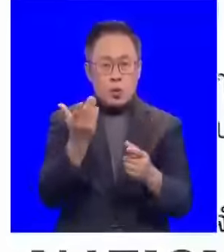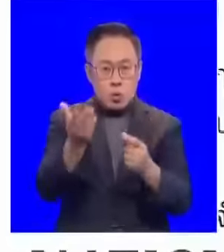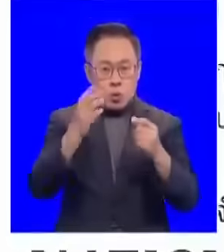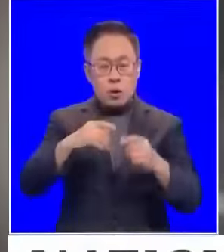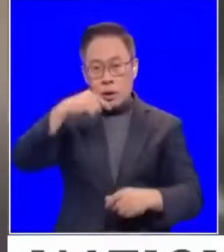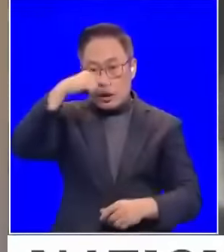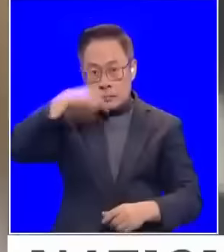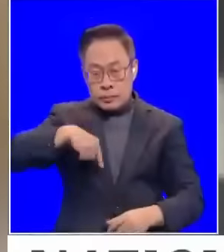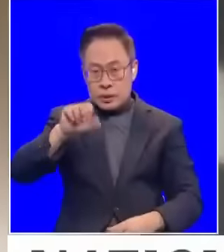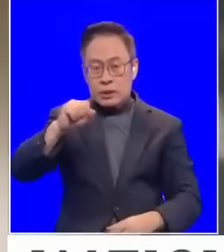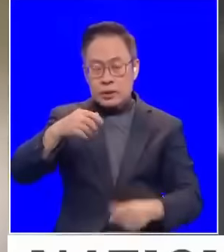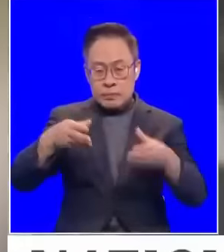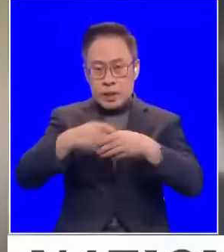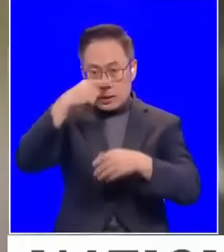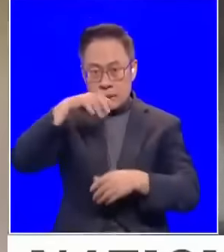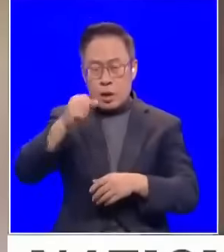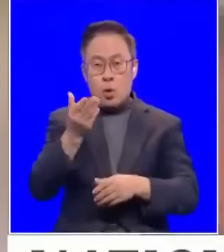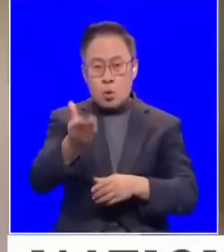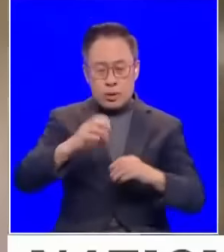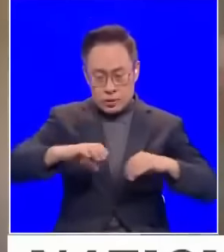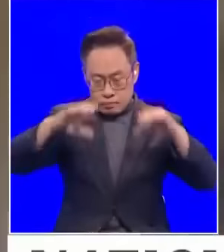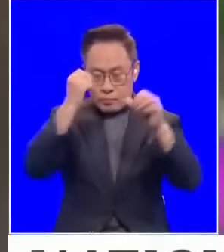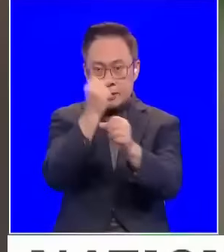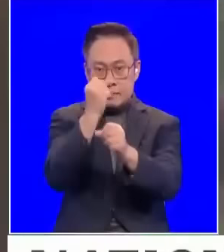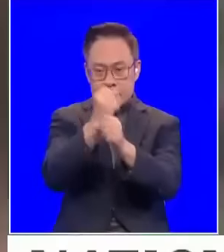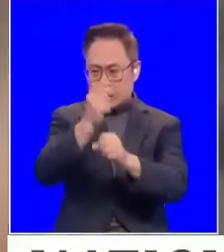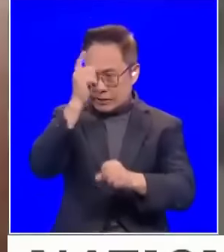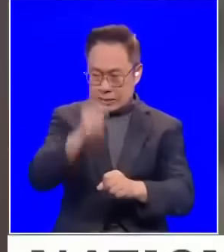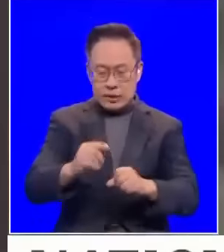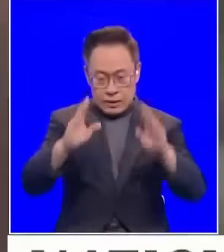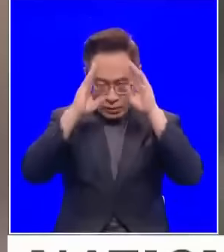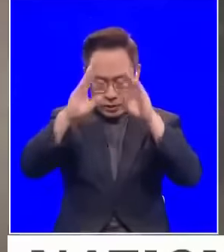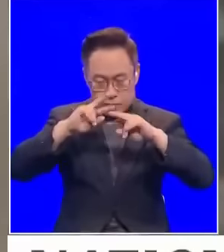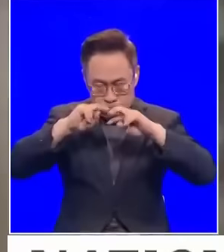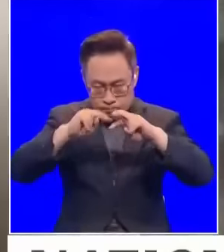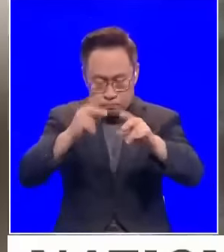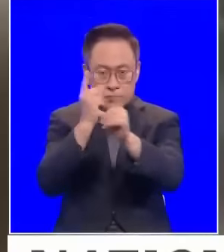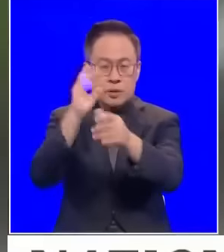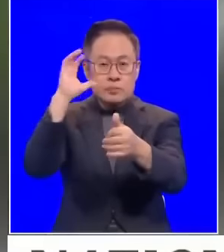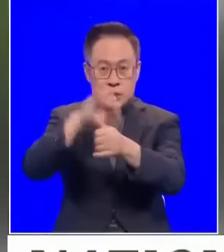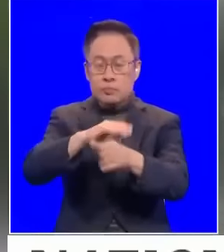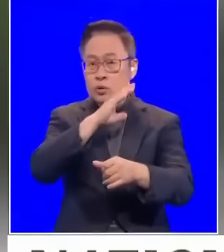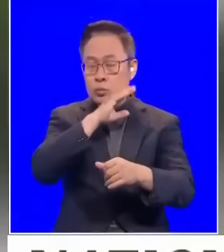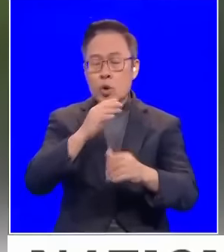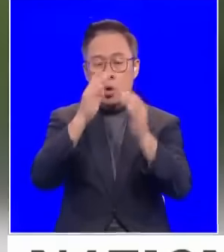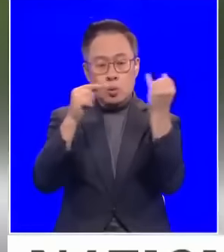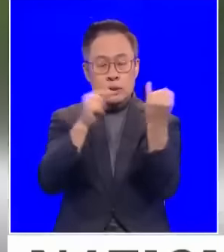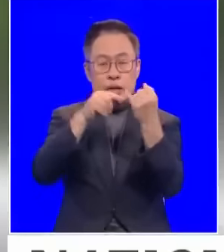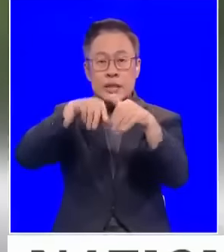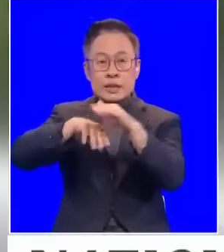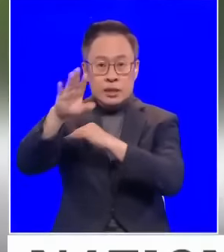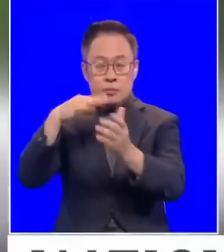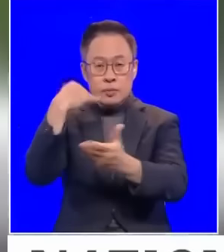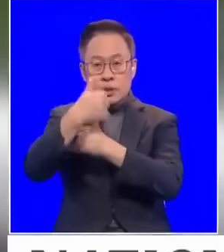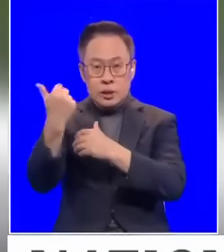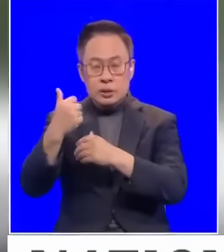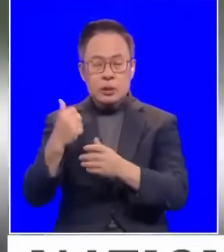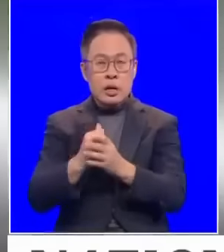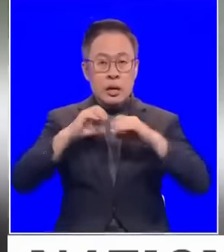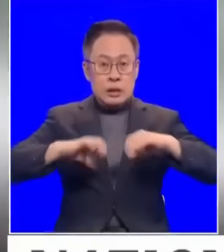ดำเนินคดีตามกระบวนการยุติธรรมนะคะแล้วก็บอกว่าถ้าหากกรณีที่จำเลยหลบหนีไปอยู่ต่างประเทศรัฐบาลต้องแสดงข้อมูล